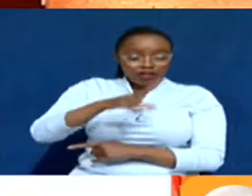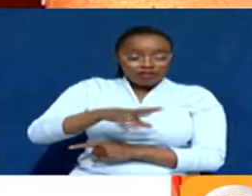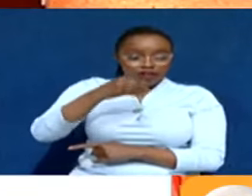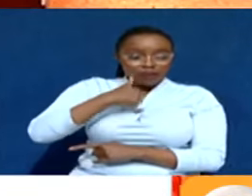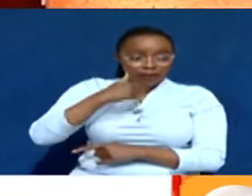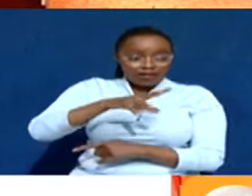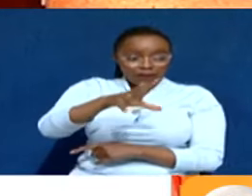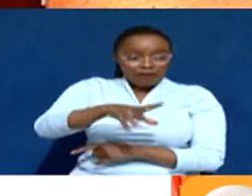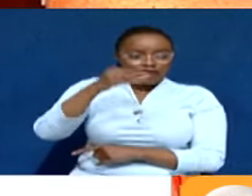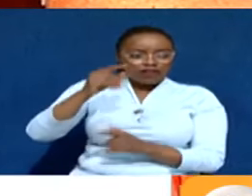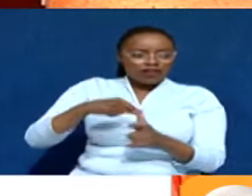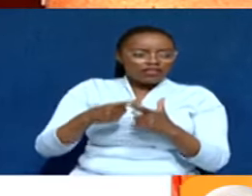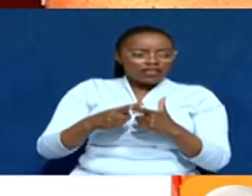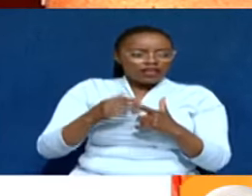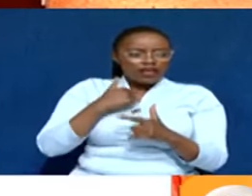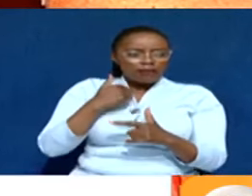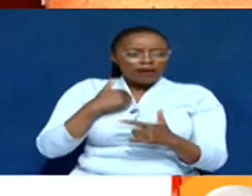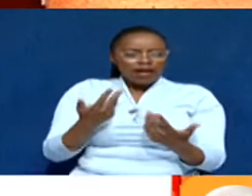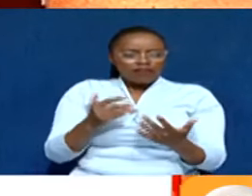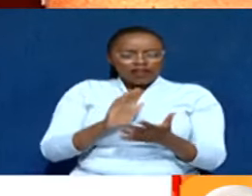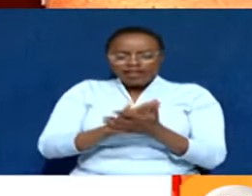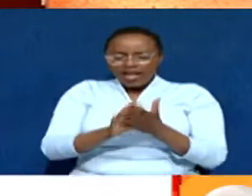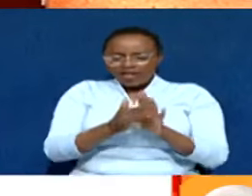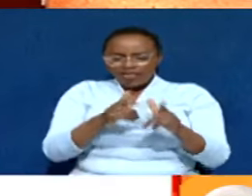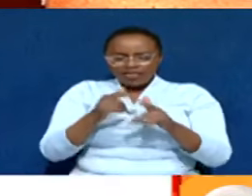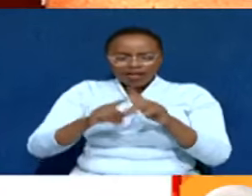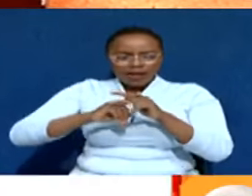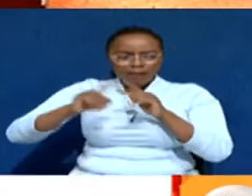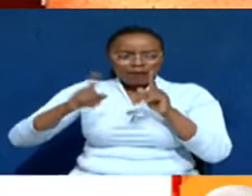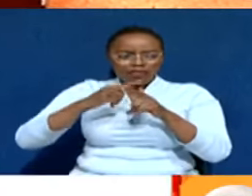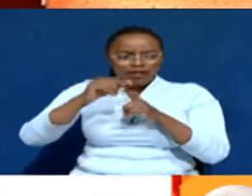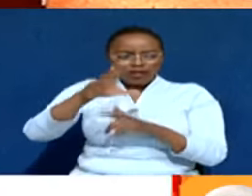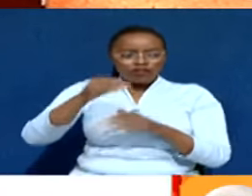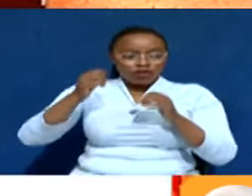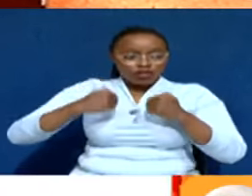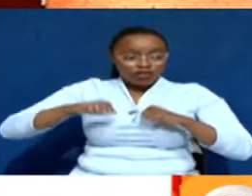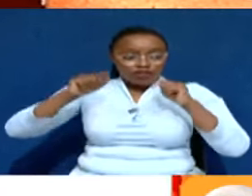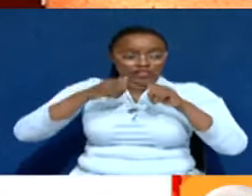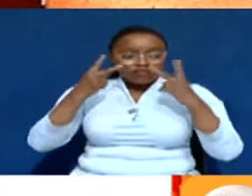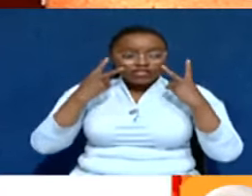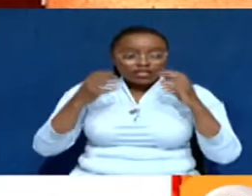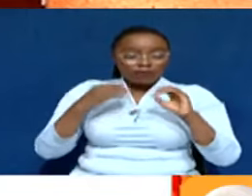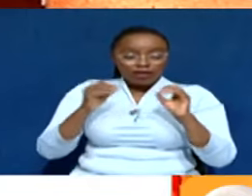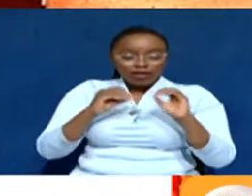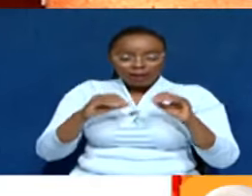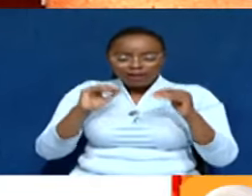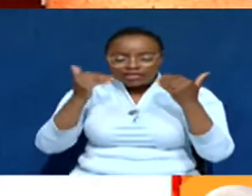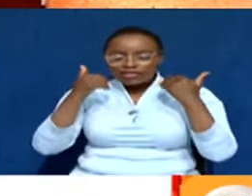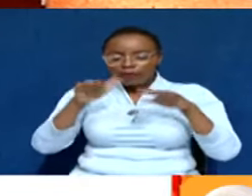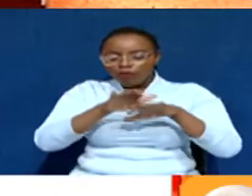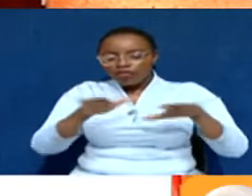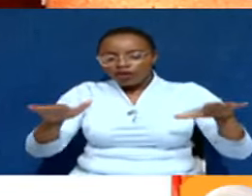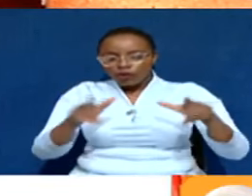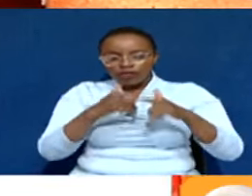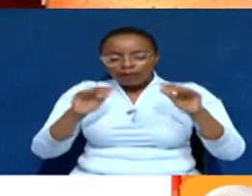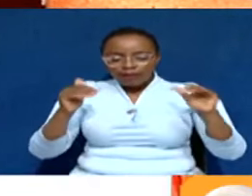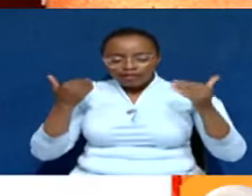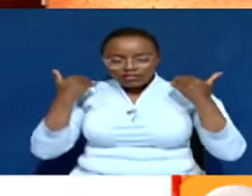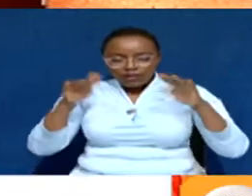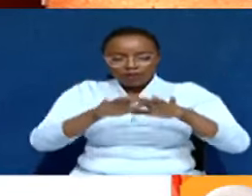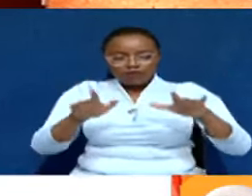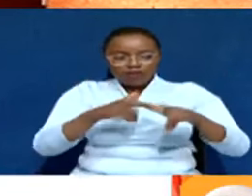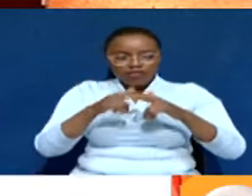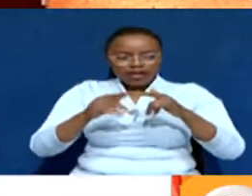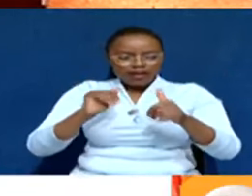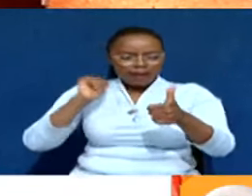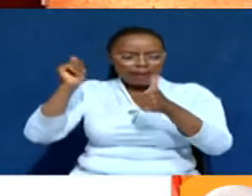hapa. Nikipatikana hapa nitapatikana mifupa ikiwa mtu. So, kutoka nje nikakutana na huyo boss, but hakuniona. Mimi nikalala chini. Kulala chini